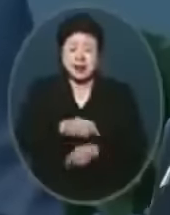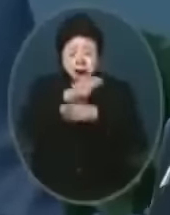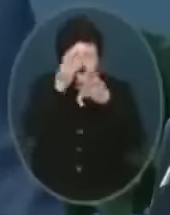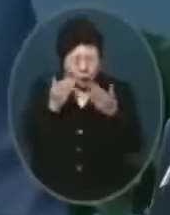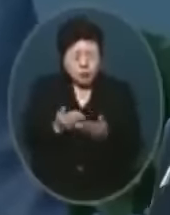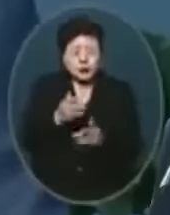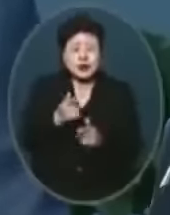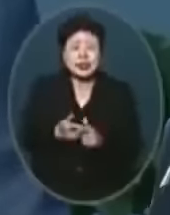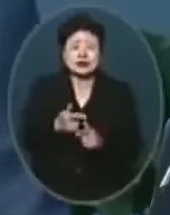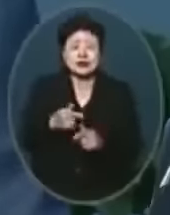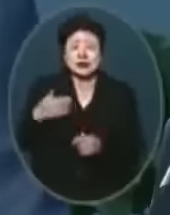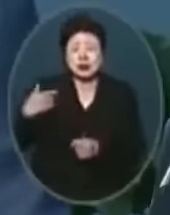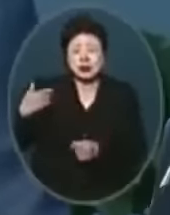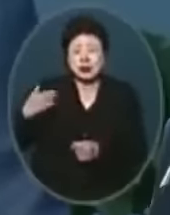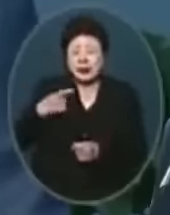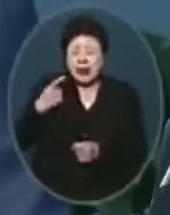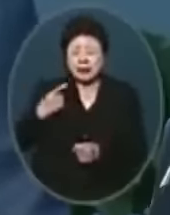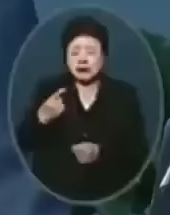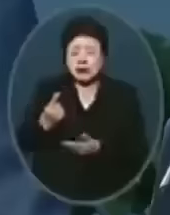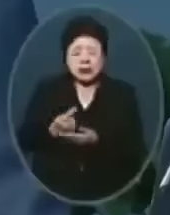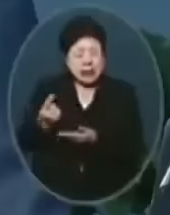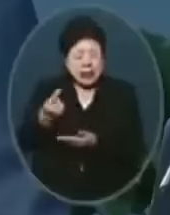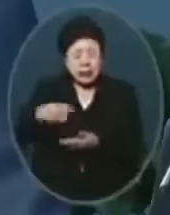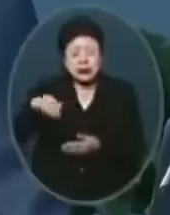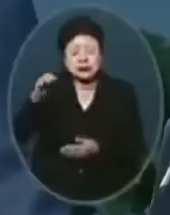다 예수님을 모른다고 말하고